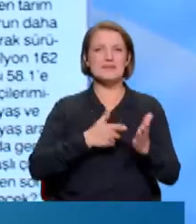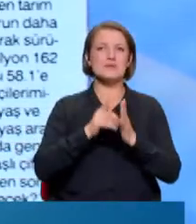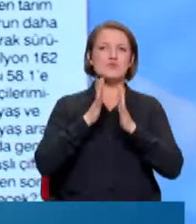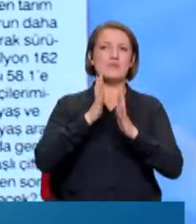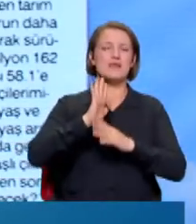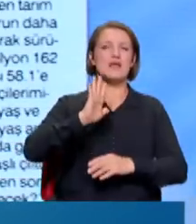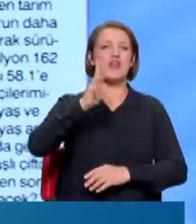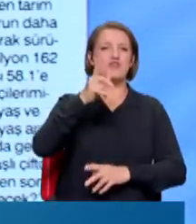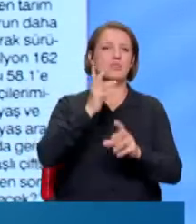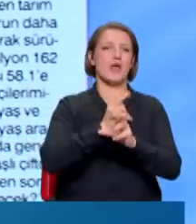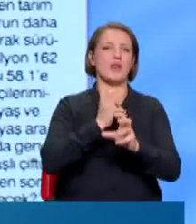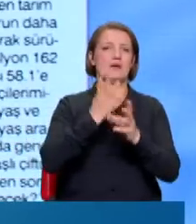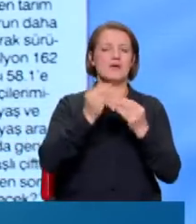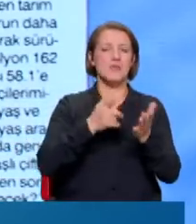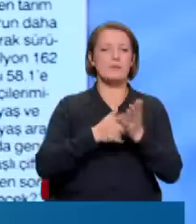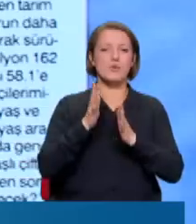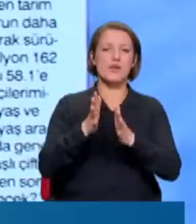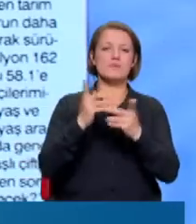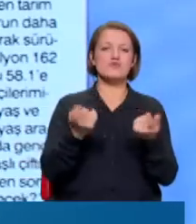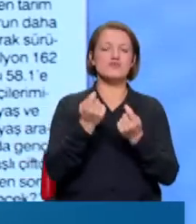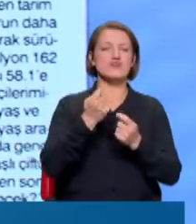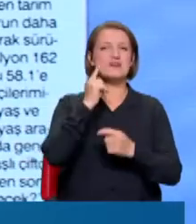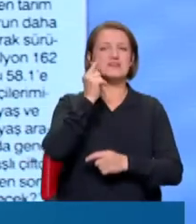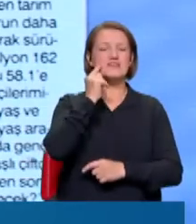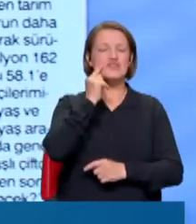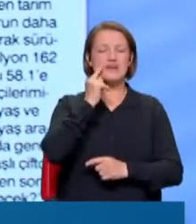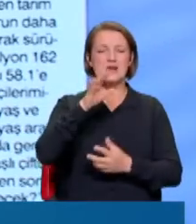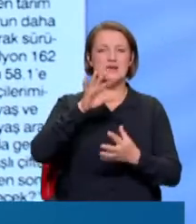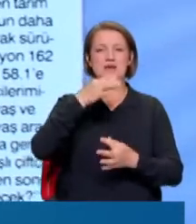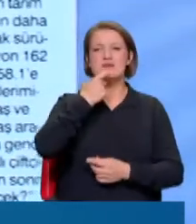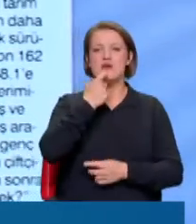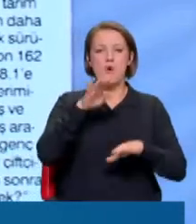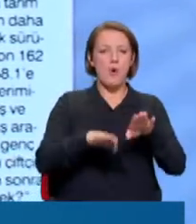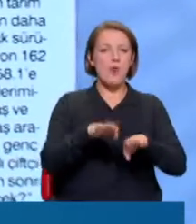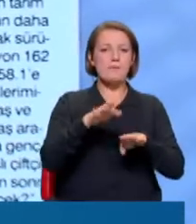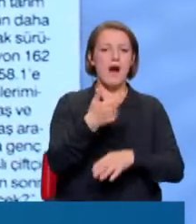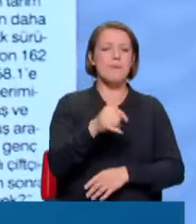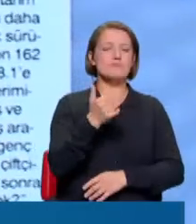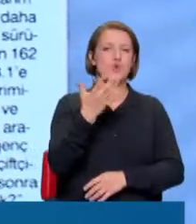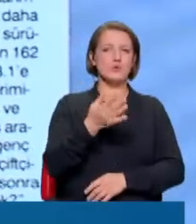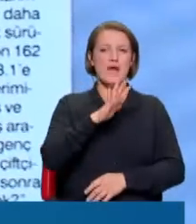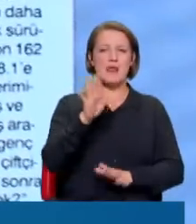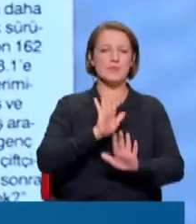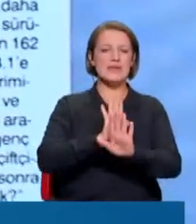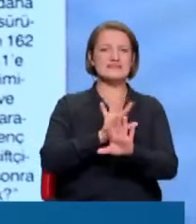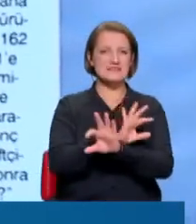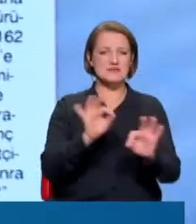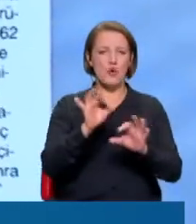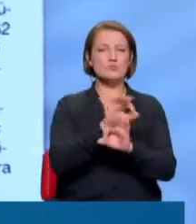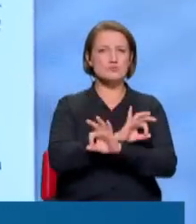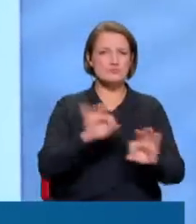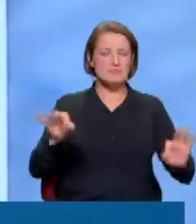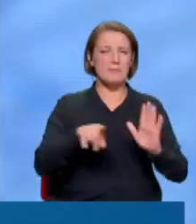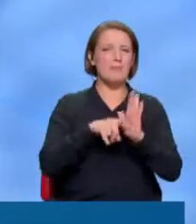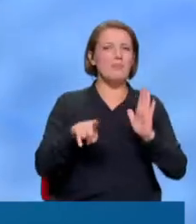geleceğini tehdit ediyor tarımsal üretimde çalışan nüfusun yaş ortalaması 60'a dayandı her türlü desteksiz ve olumsuzluğa